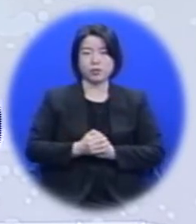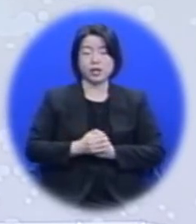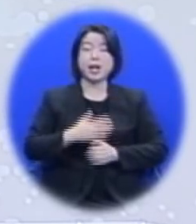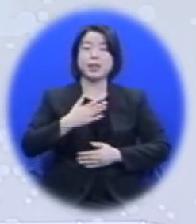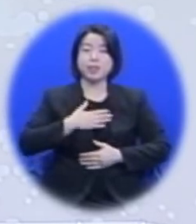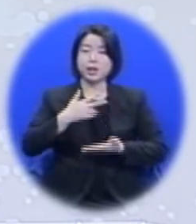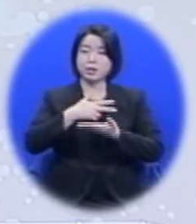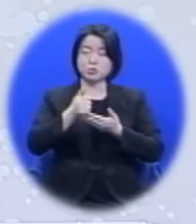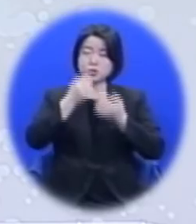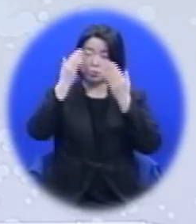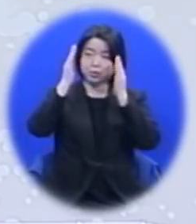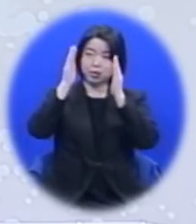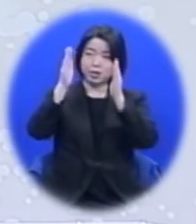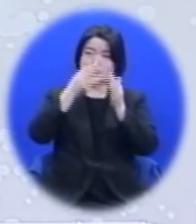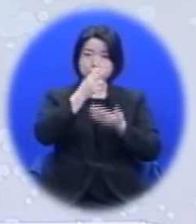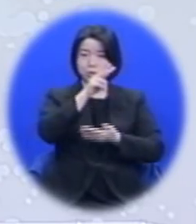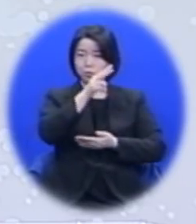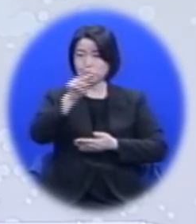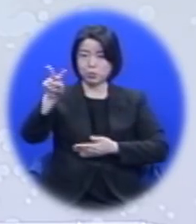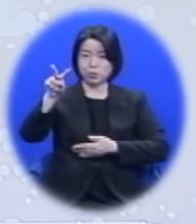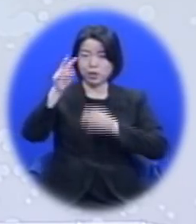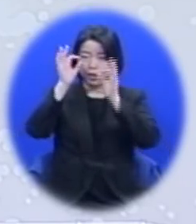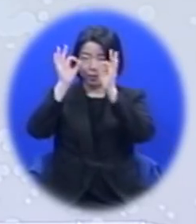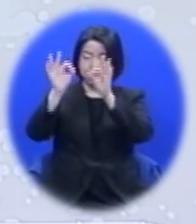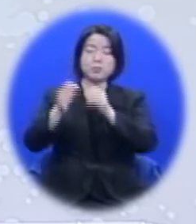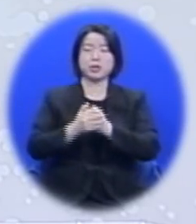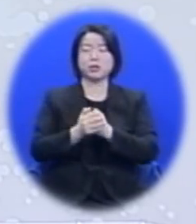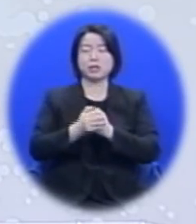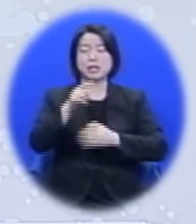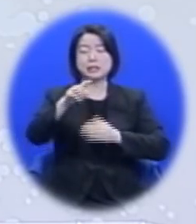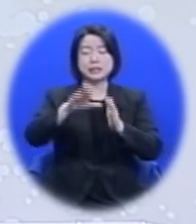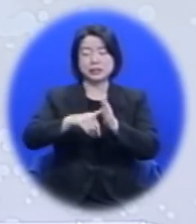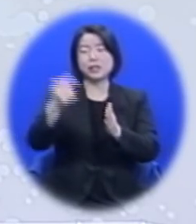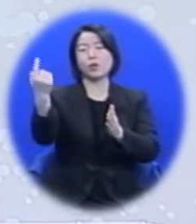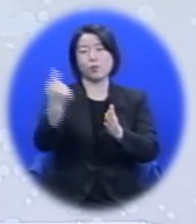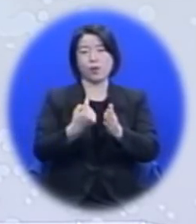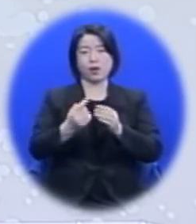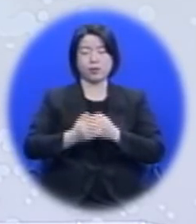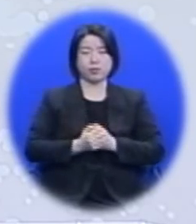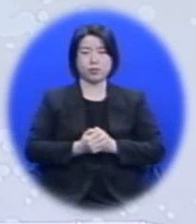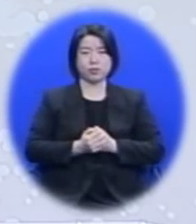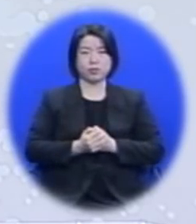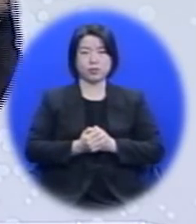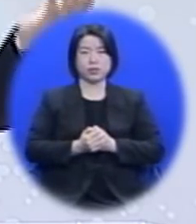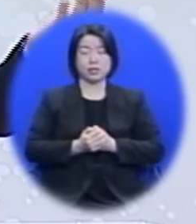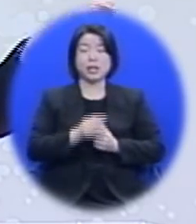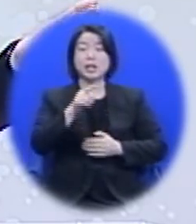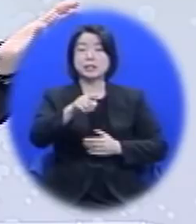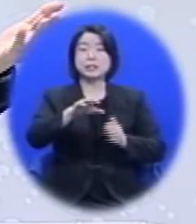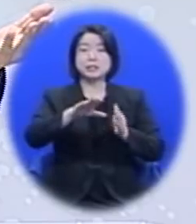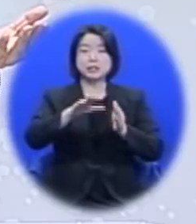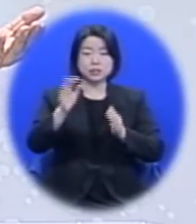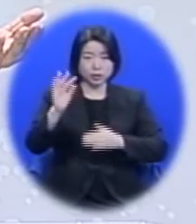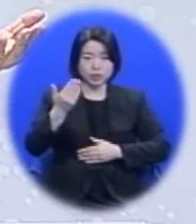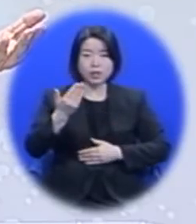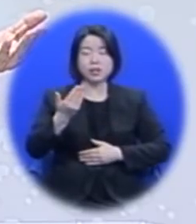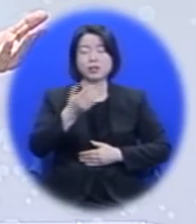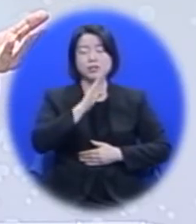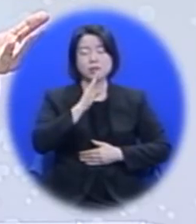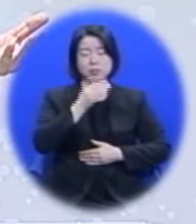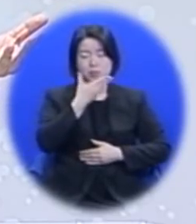내가 주님을 향하여 돌아서면 그때 오는 거예요. 그렇게 되기를 정말 축복합니다.